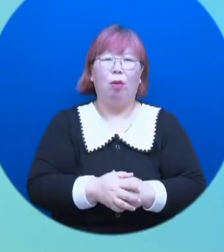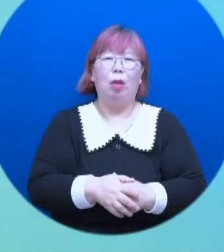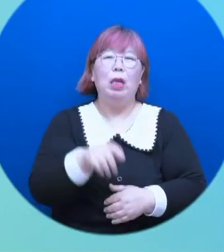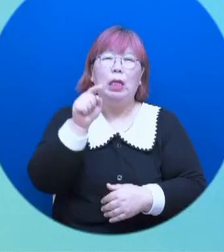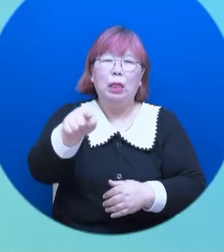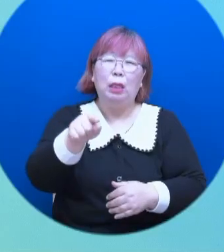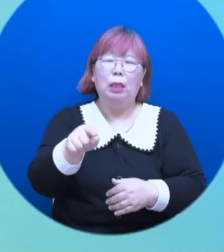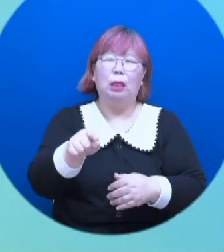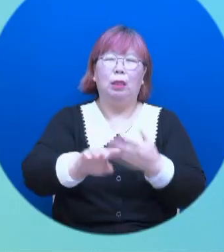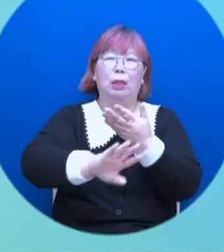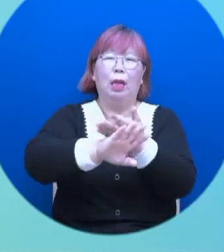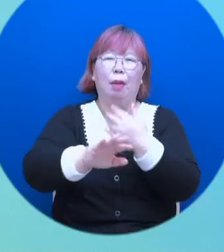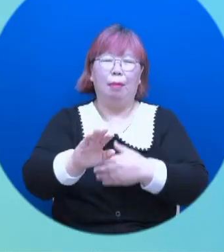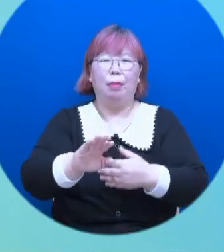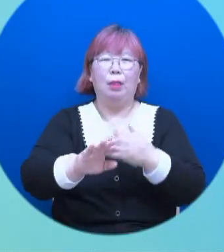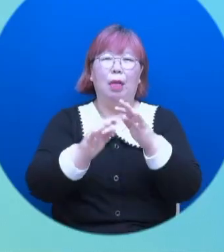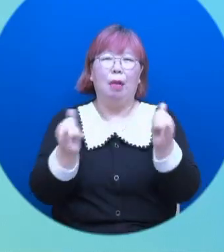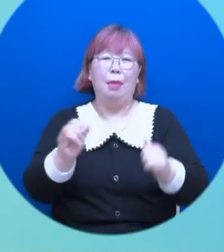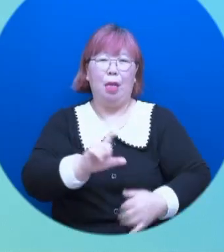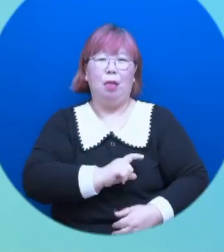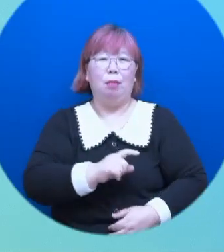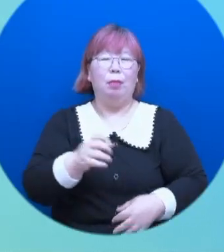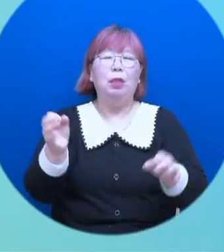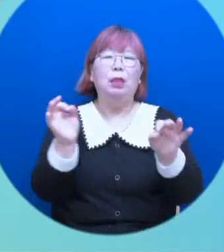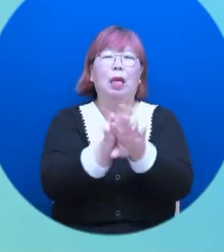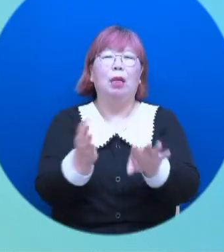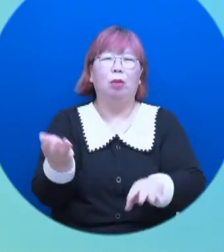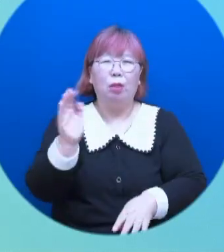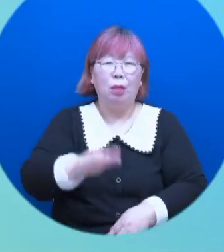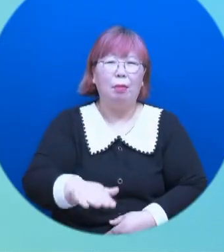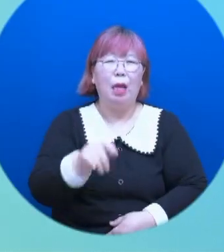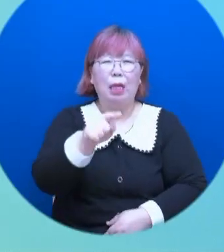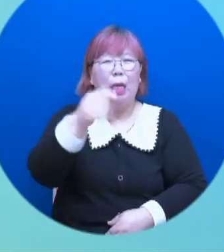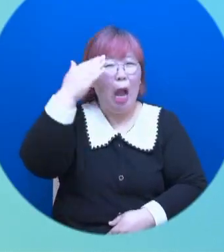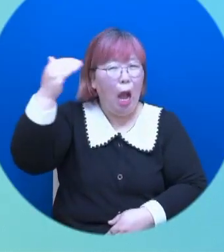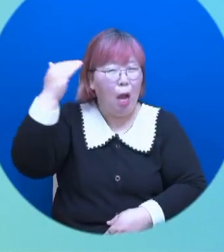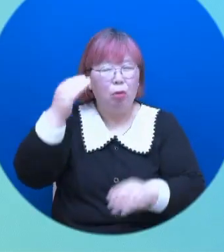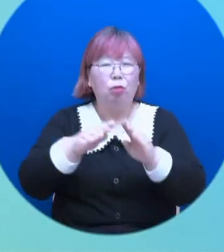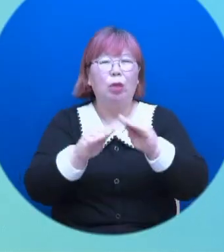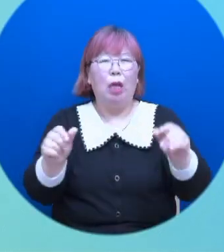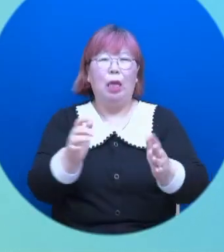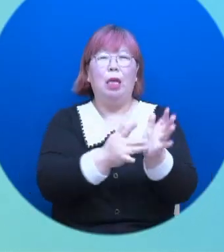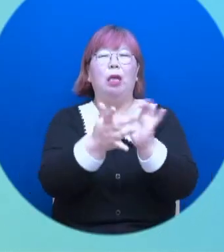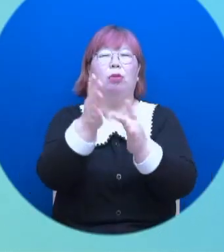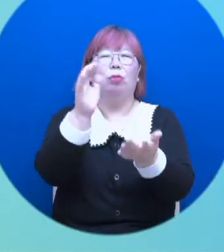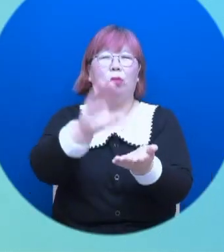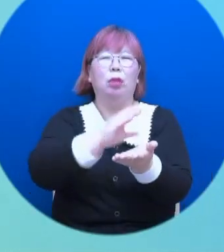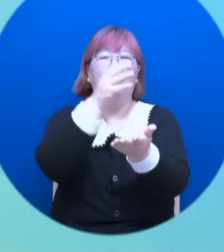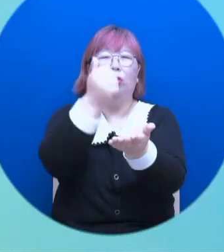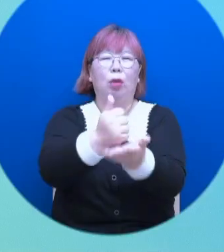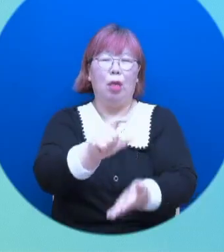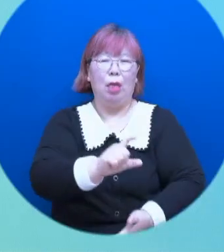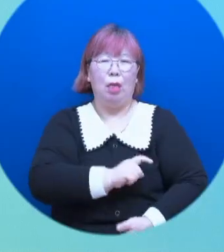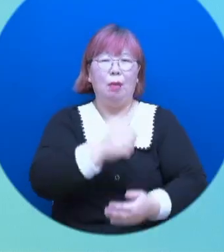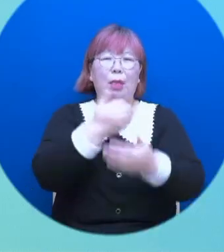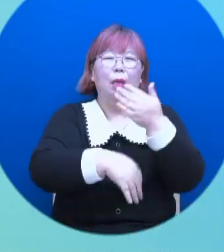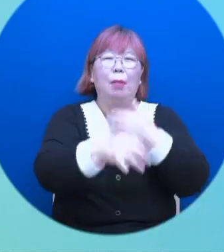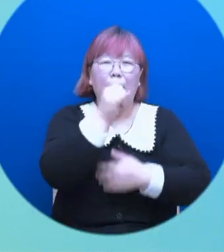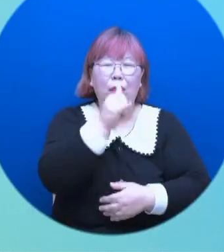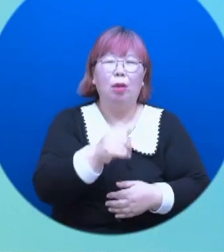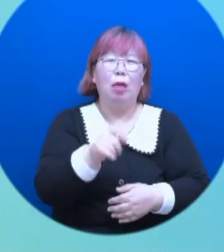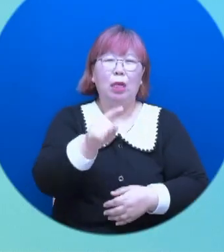그분들의 이름은 잊혀졌지만 이 한국 땅에 예수 그리스도의 이름이 남아있습니다. 이분들의